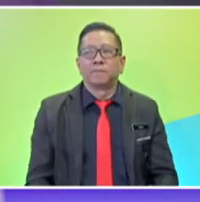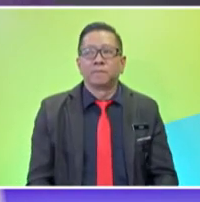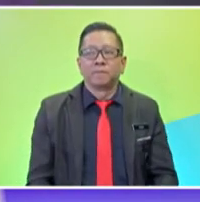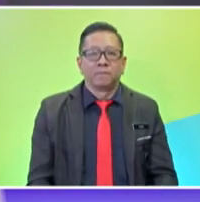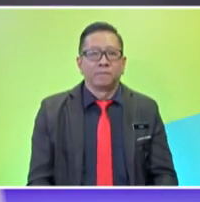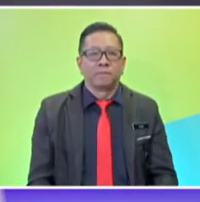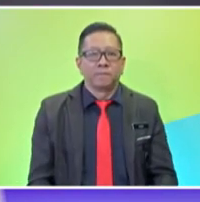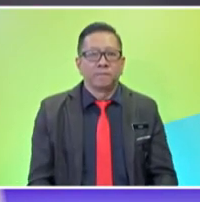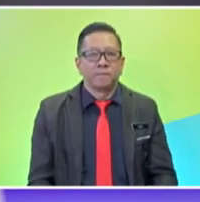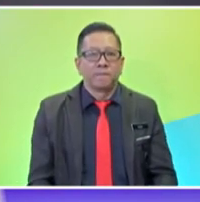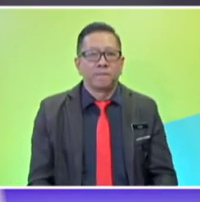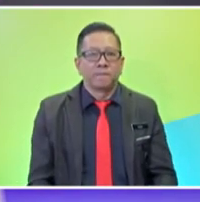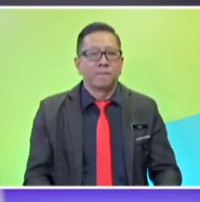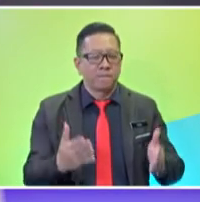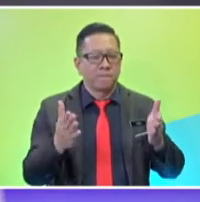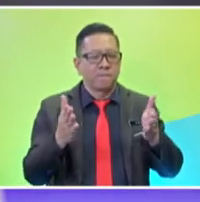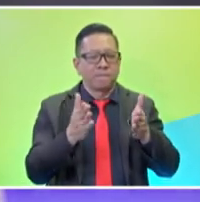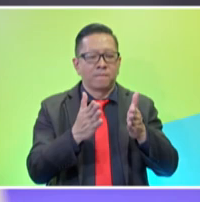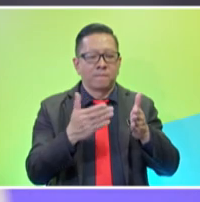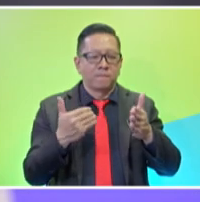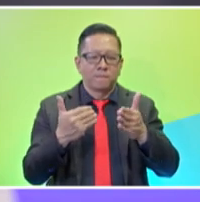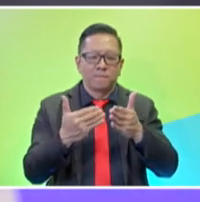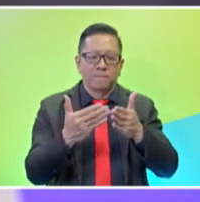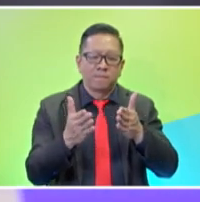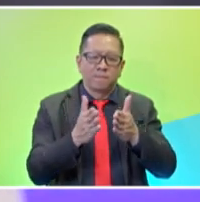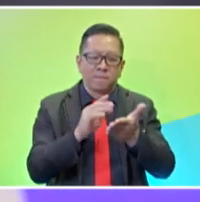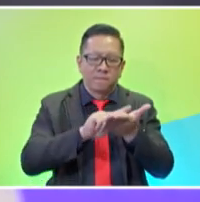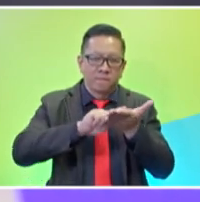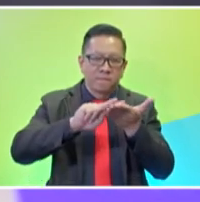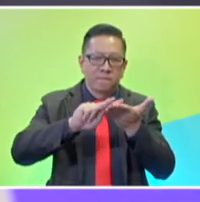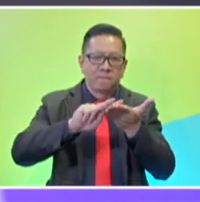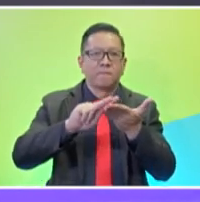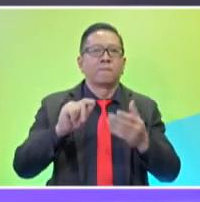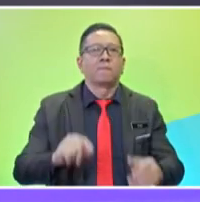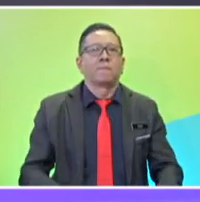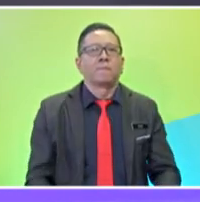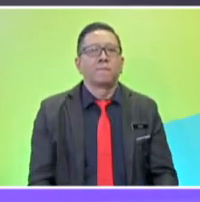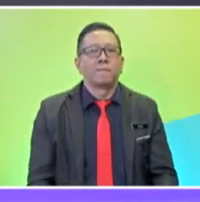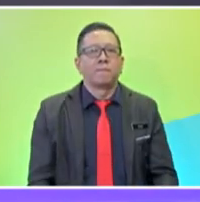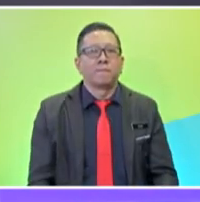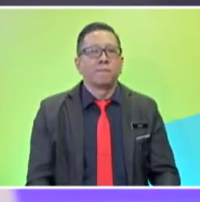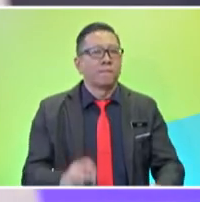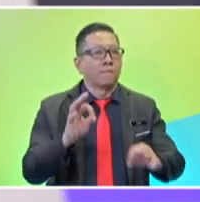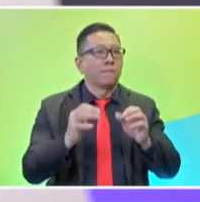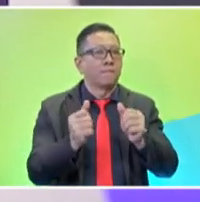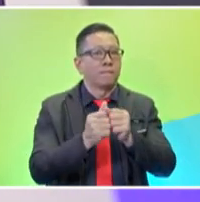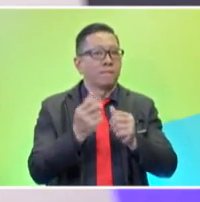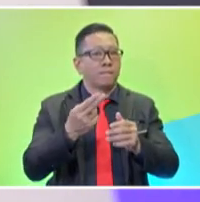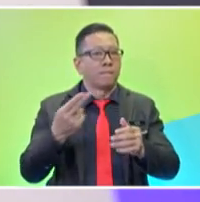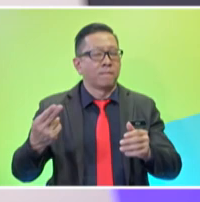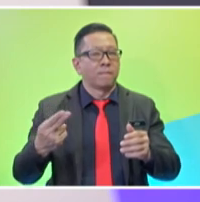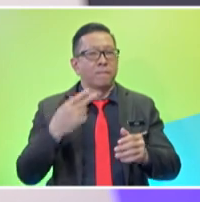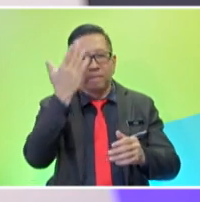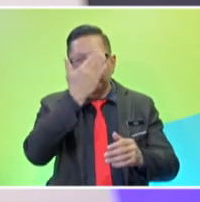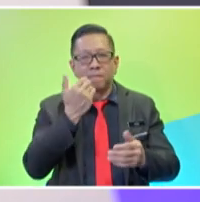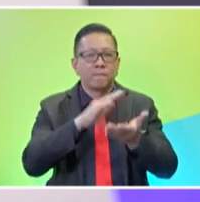supaya kita buat sesuatu Mekkah cantik cuma cantik jadi maknanya dengan bahannya murah oke